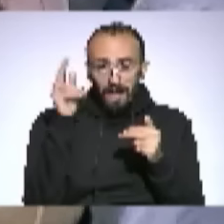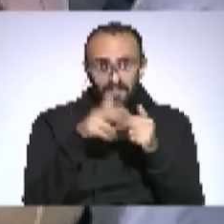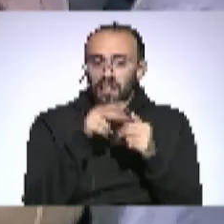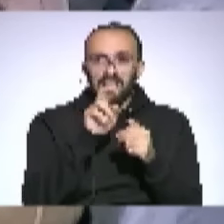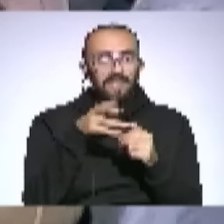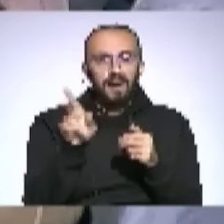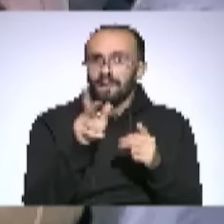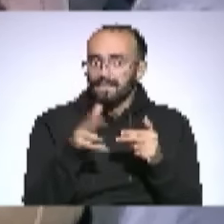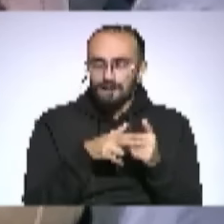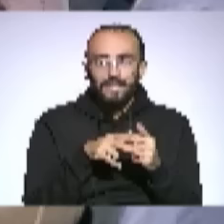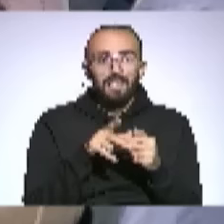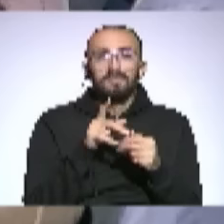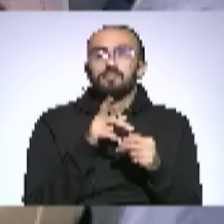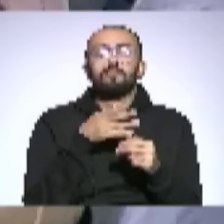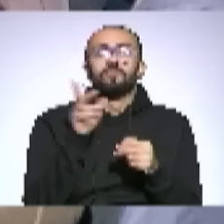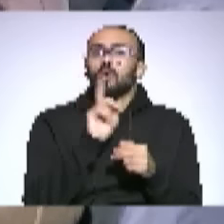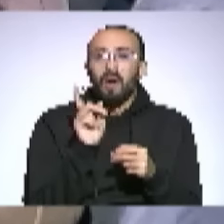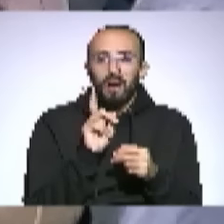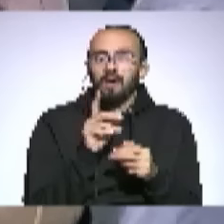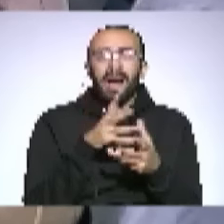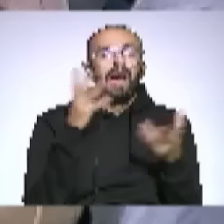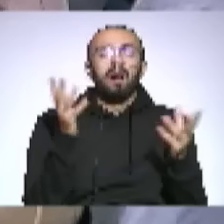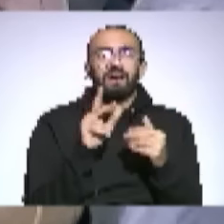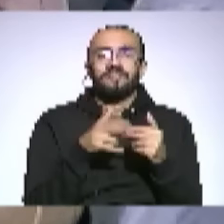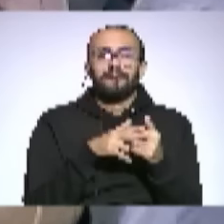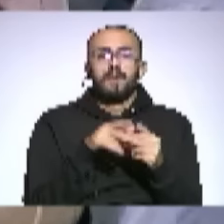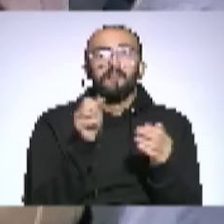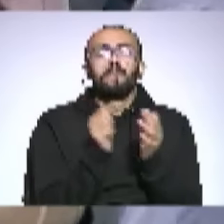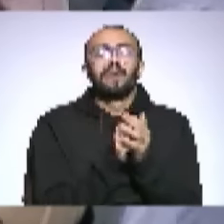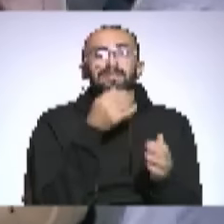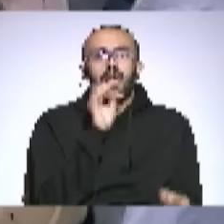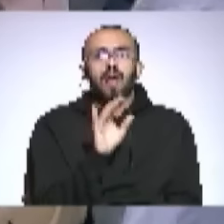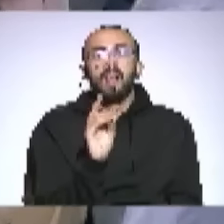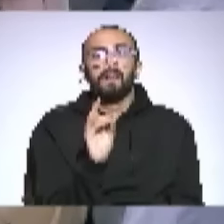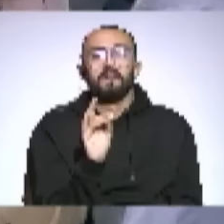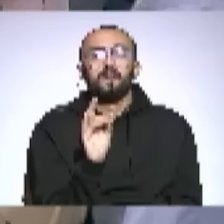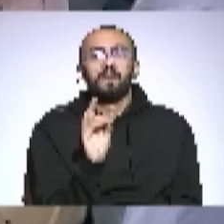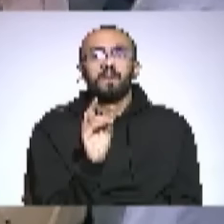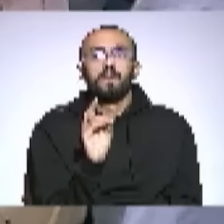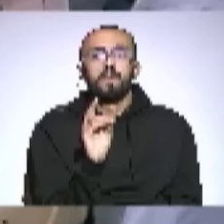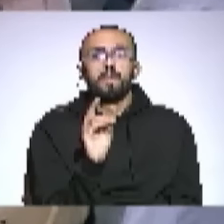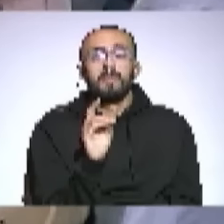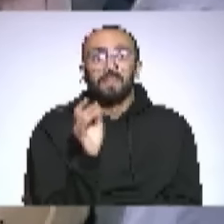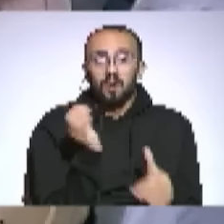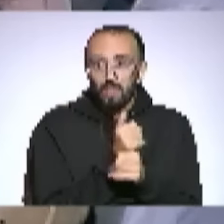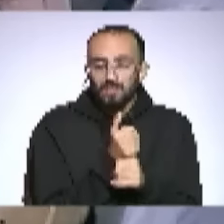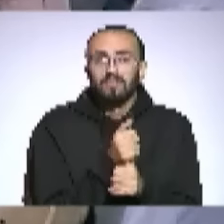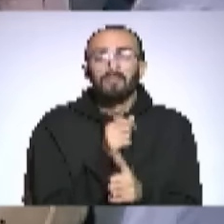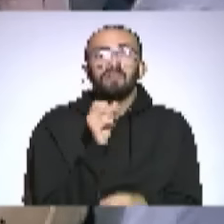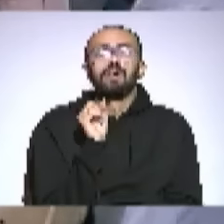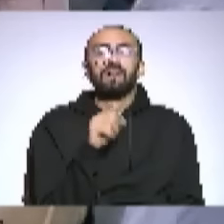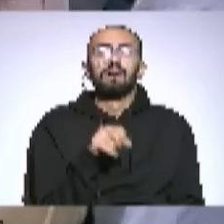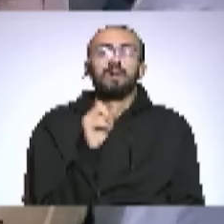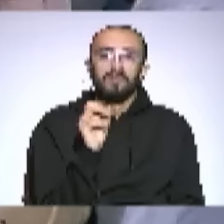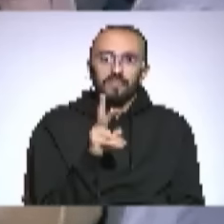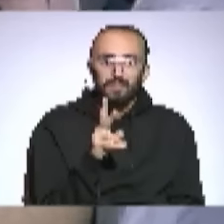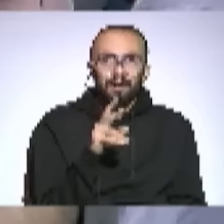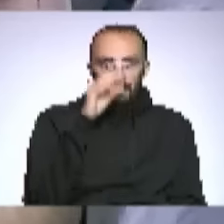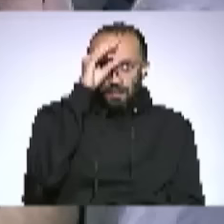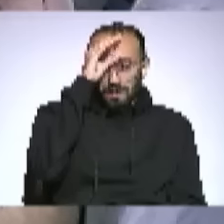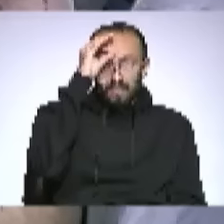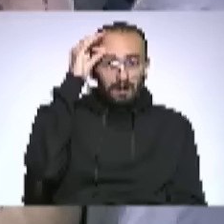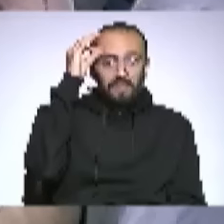هتنزلي مش هتعملي عارفه اللي هو معنى صح يعني يعتبرني كلبه في الشقه ده جوزك يدخل اه يدخل وياكل مع نفسه كل حاجه مع